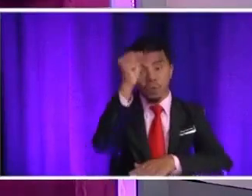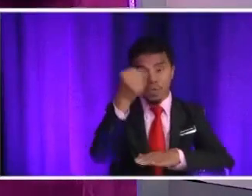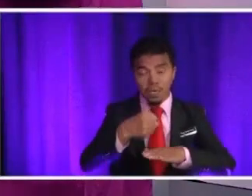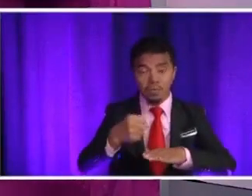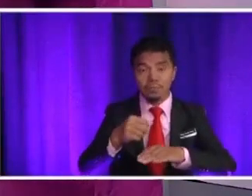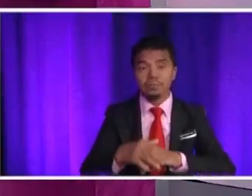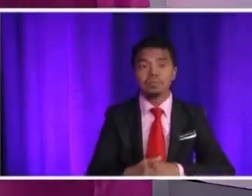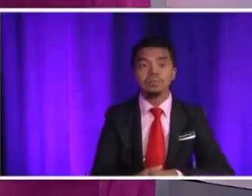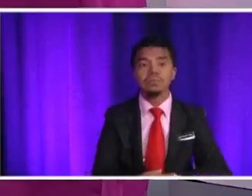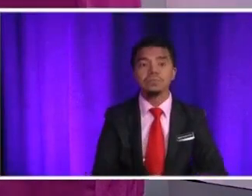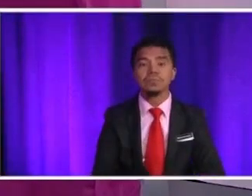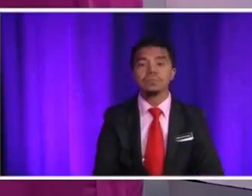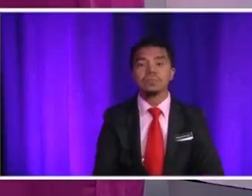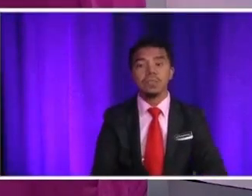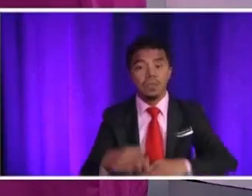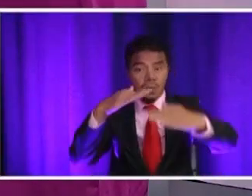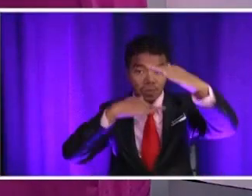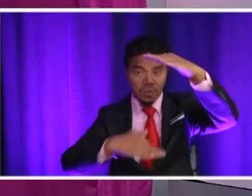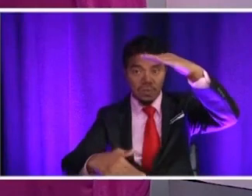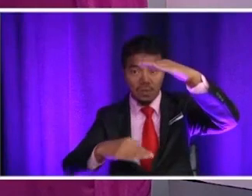di ruang bawah ini